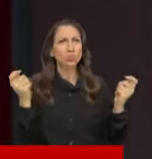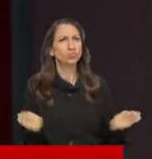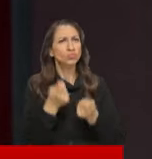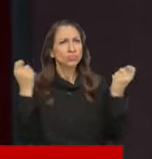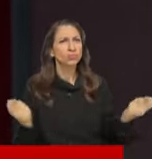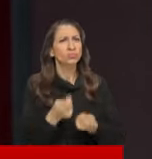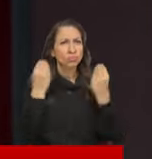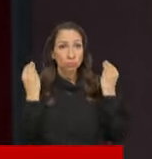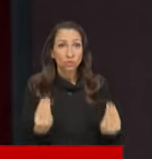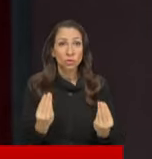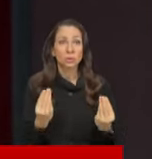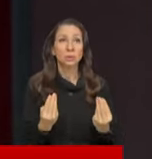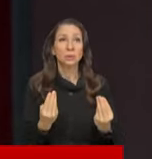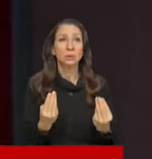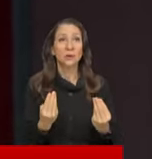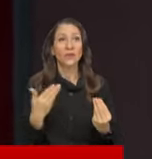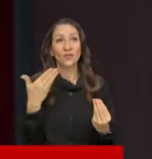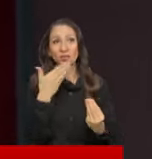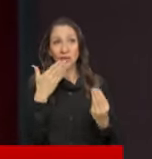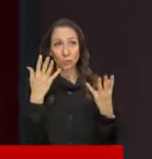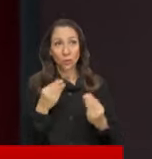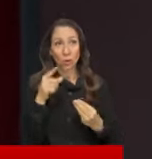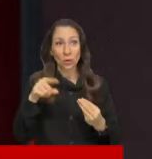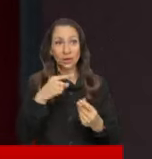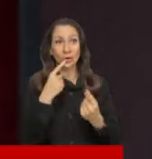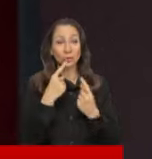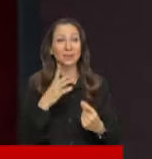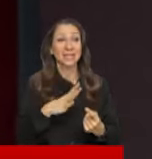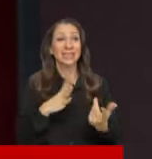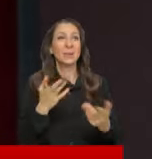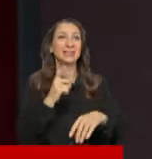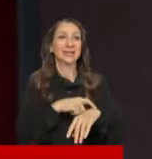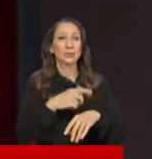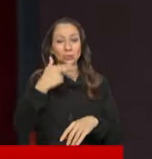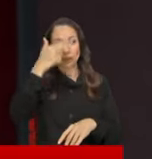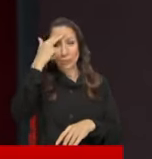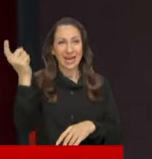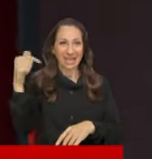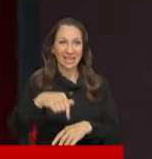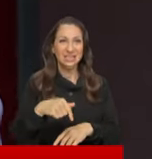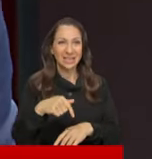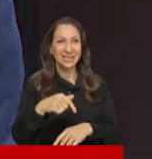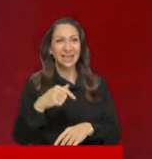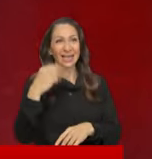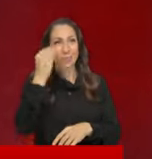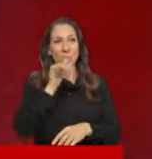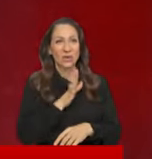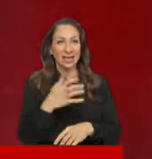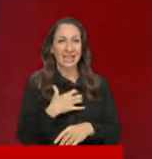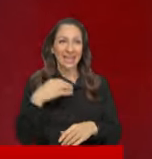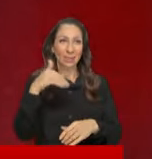çalışmalar yürütüyor fırsat olursa aslında onları da konuşmak isterdik Ama zaten Cuma günü Kendisi buradaymış gün ek